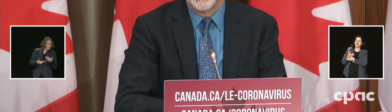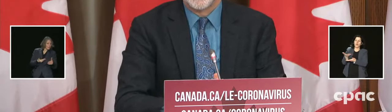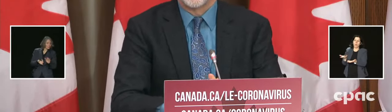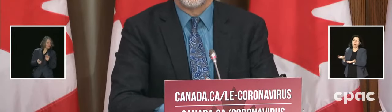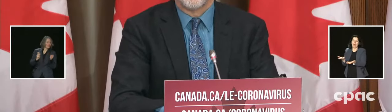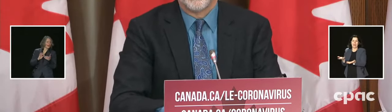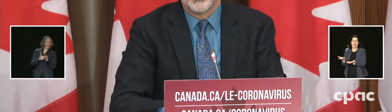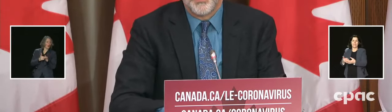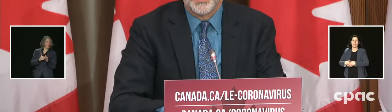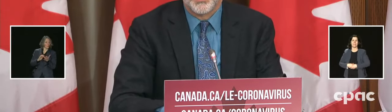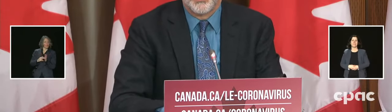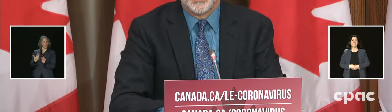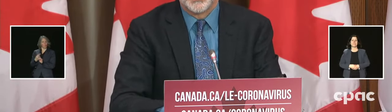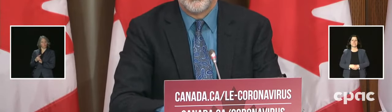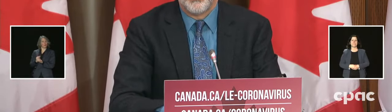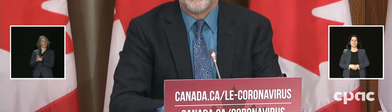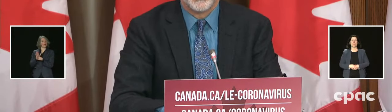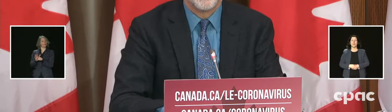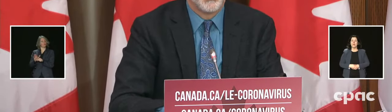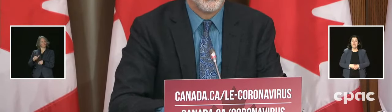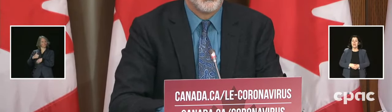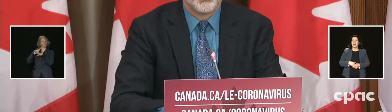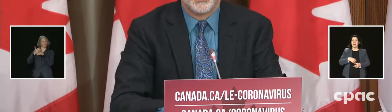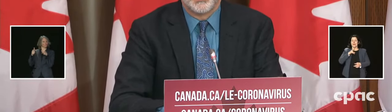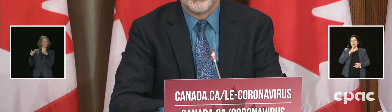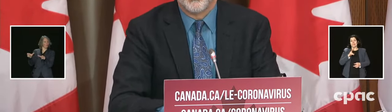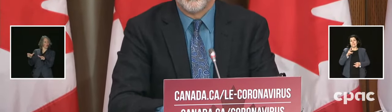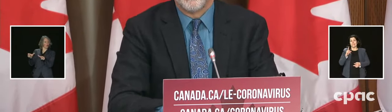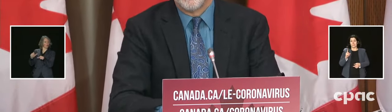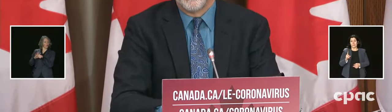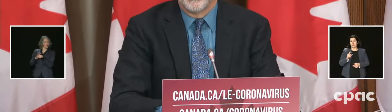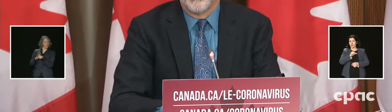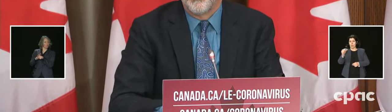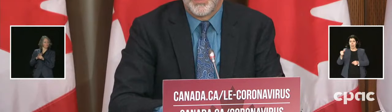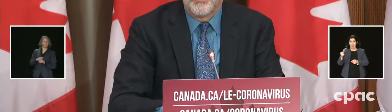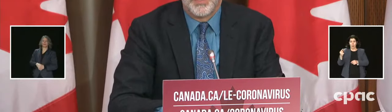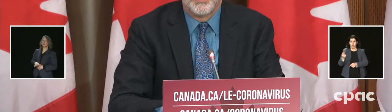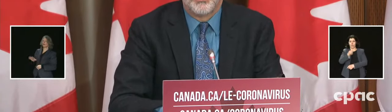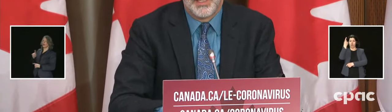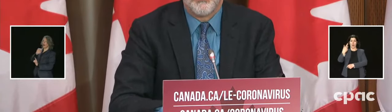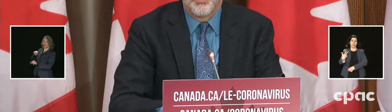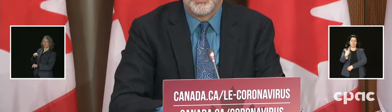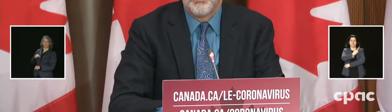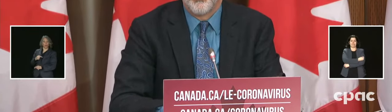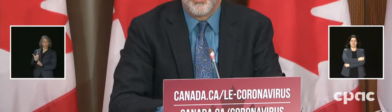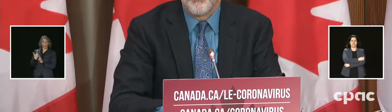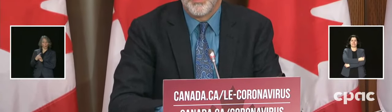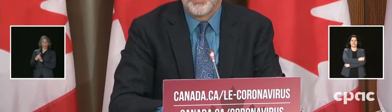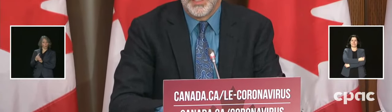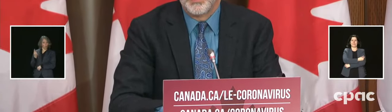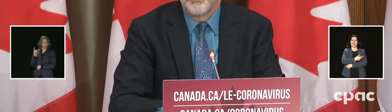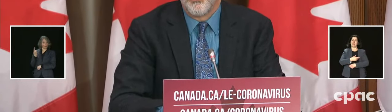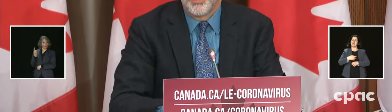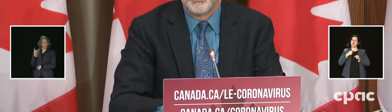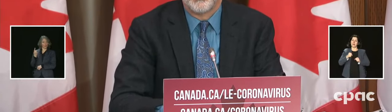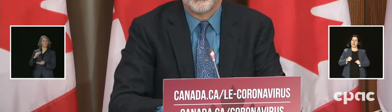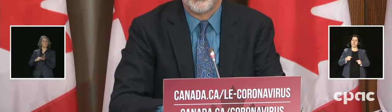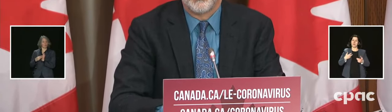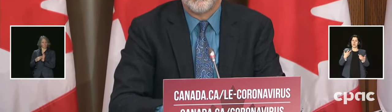Bien, c'est-à-dire que je pense que le fait qu'il soit à dose unique permet, dans le fond, un déploiement peut-être